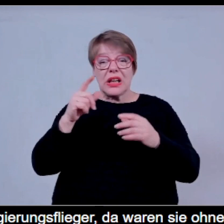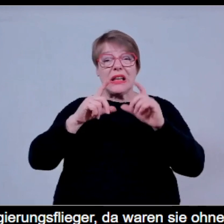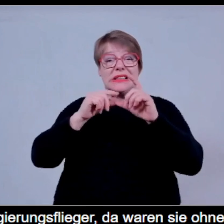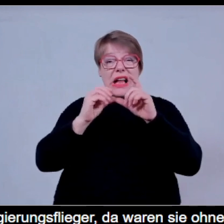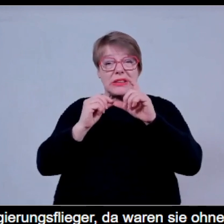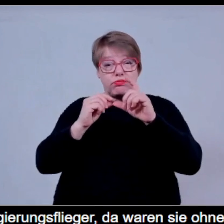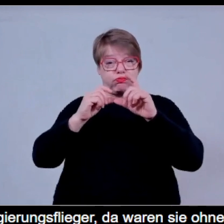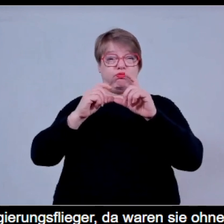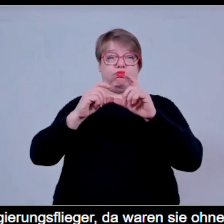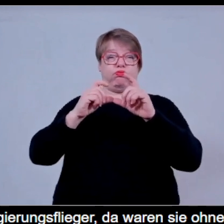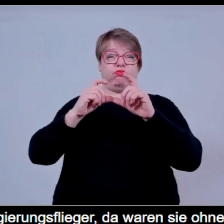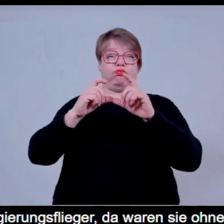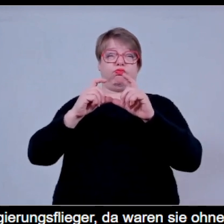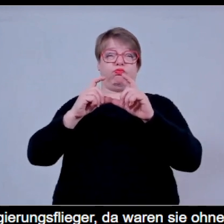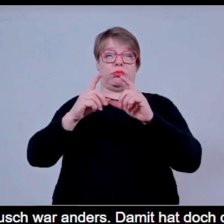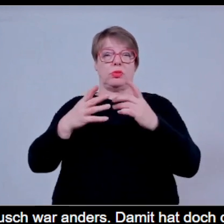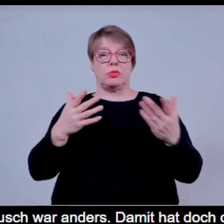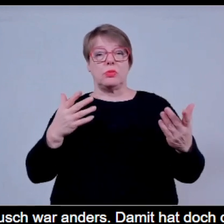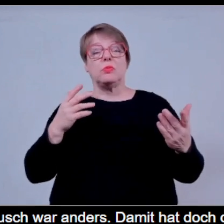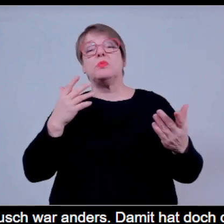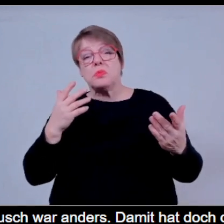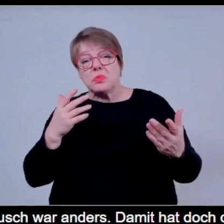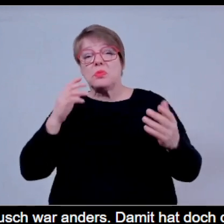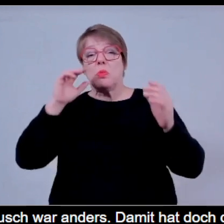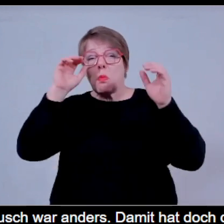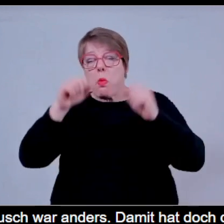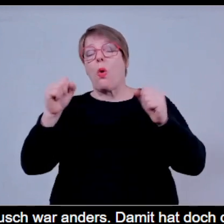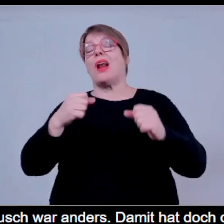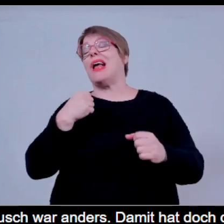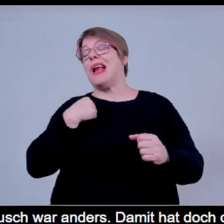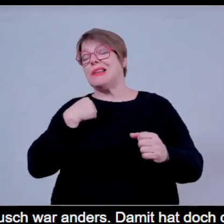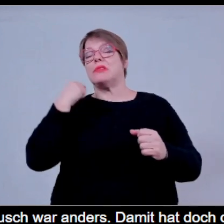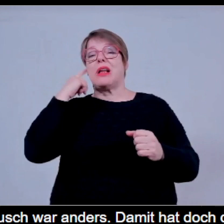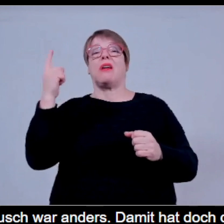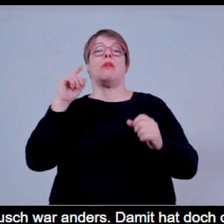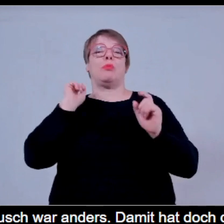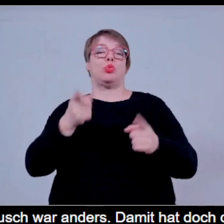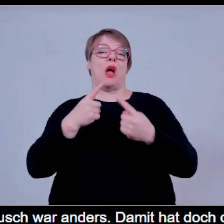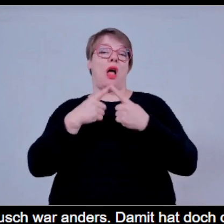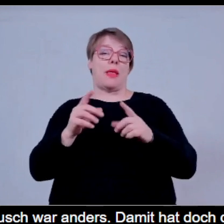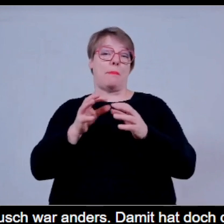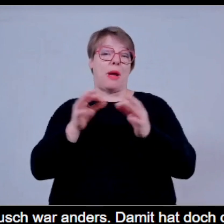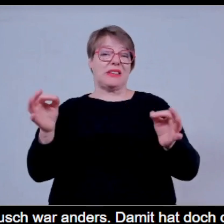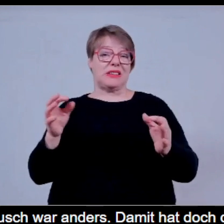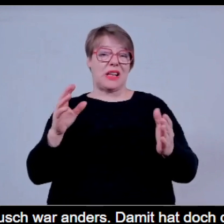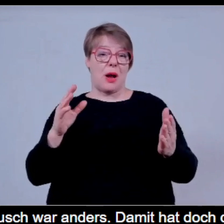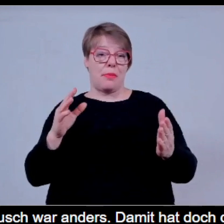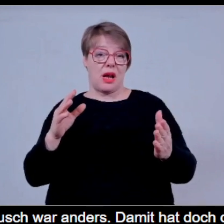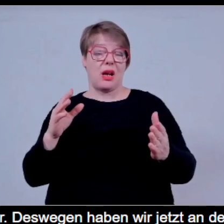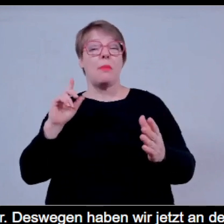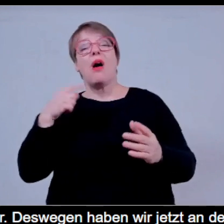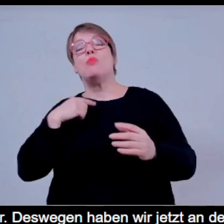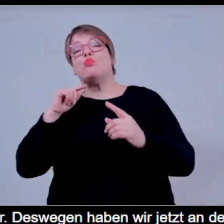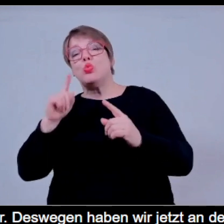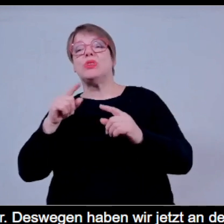getan und wir haben es uns auch nicht leicht gemacht. Das Thema der Fahrzeuge, Christian, korrigiere mich, ist eine Frage der jeweiligen Zugart, glaube